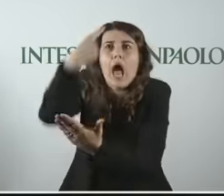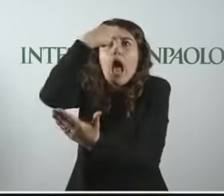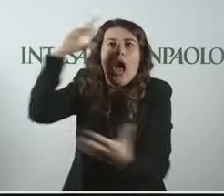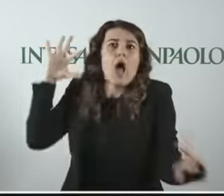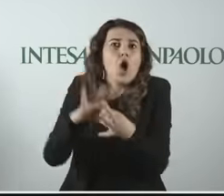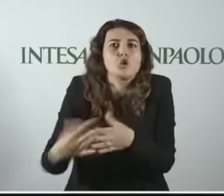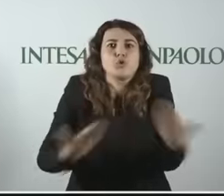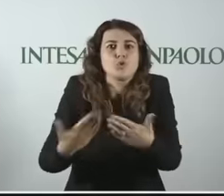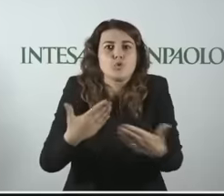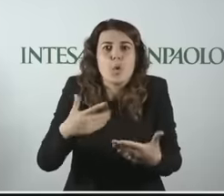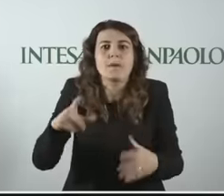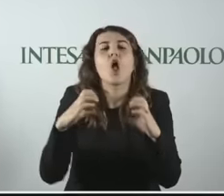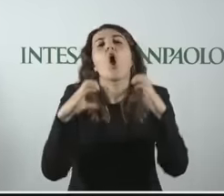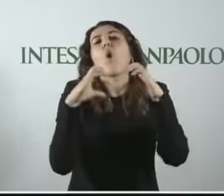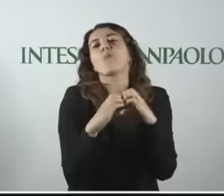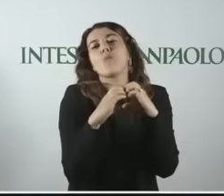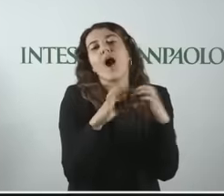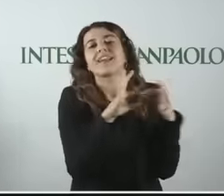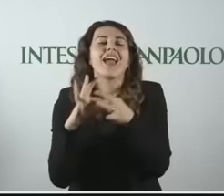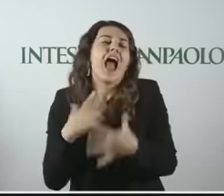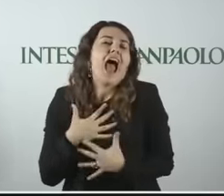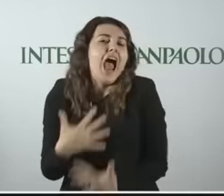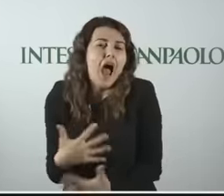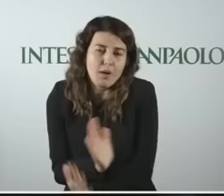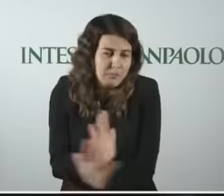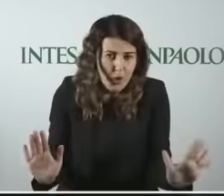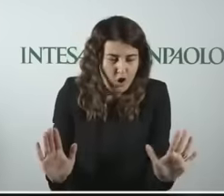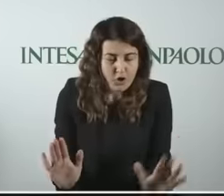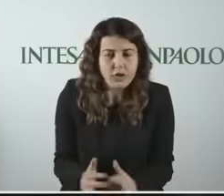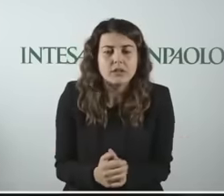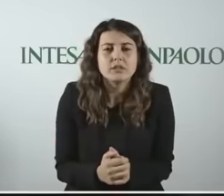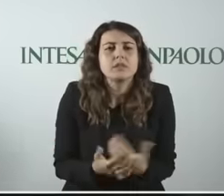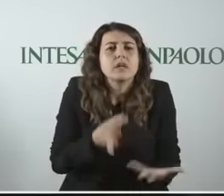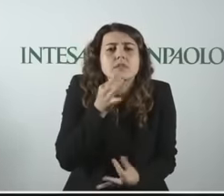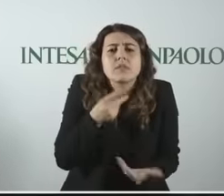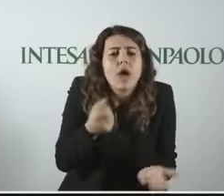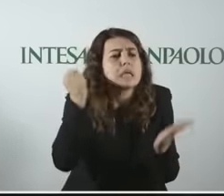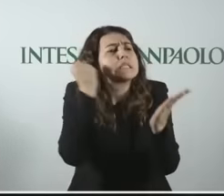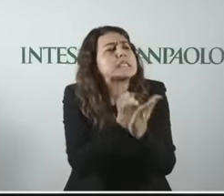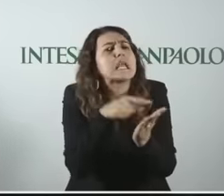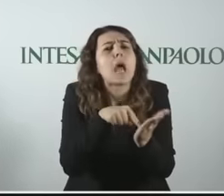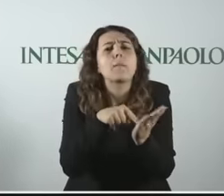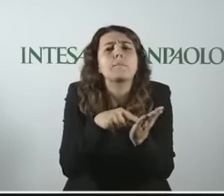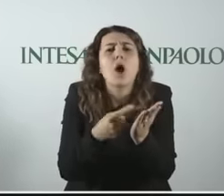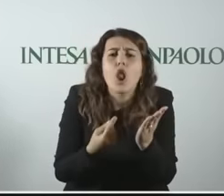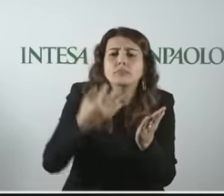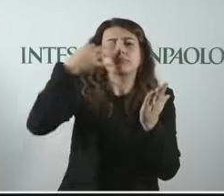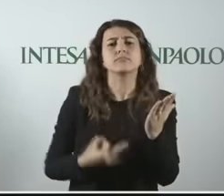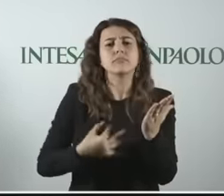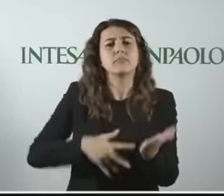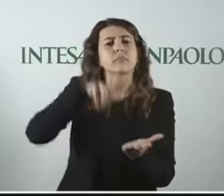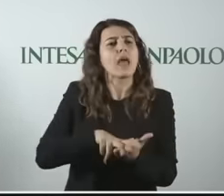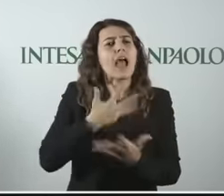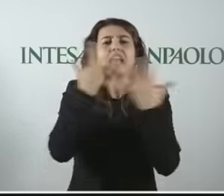ovvio che quello è il cuore ed è l'amore e quindi da quando quella cosa è stata Così esplicita Ed